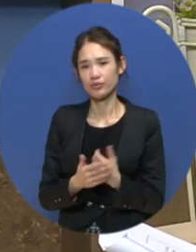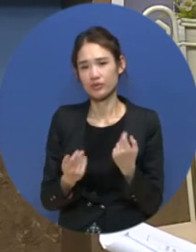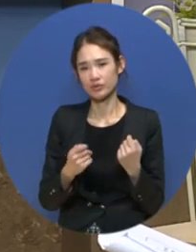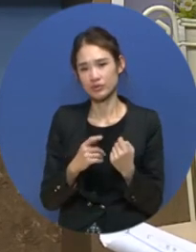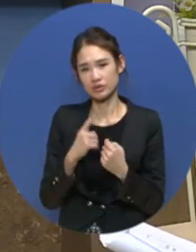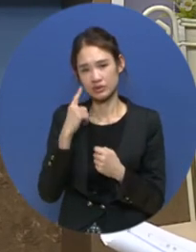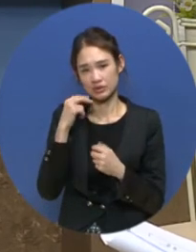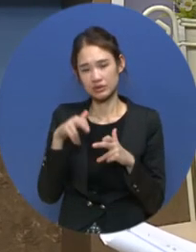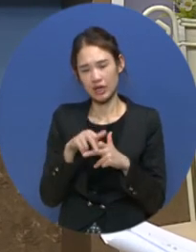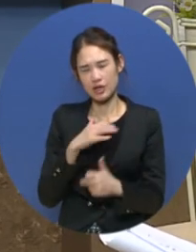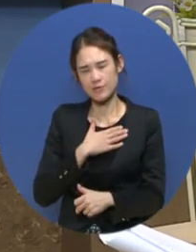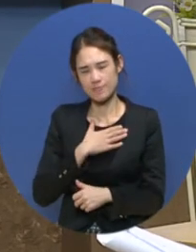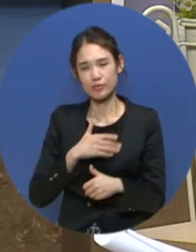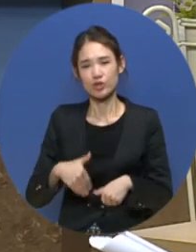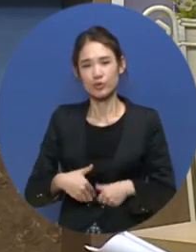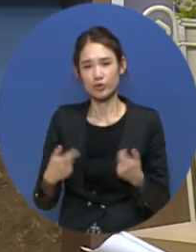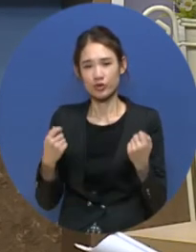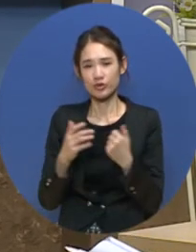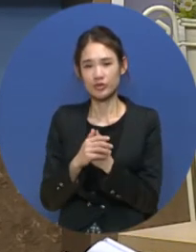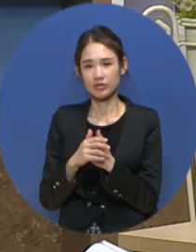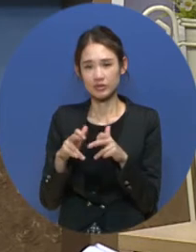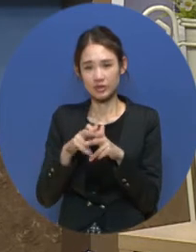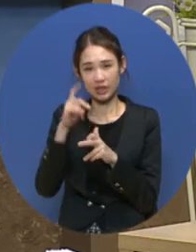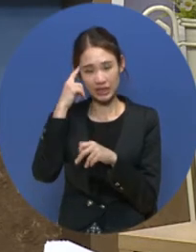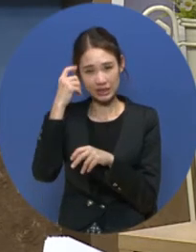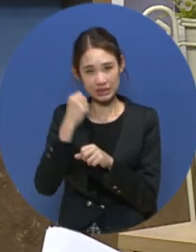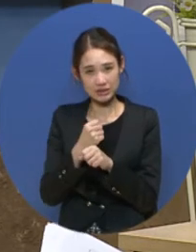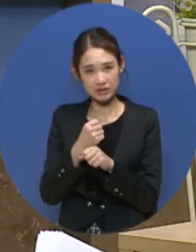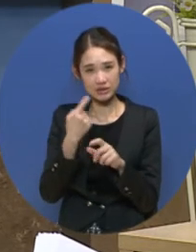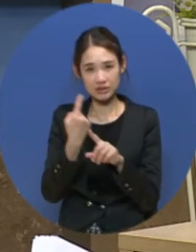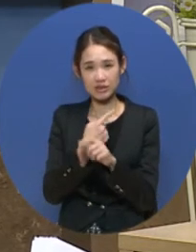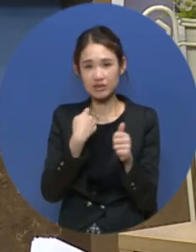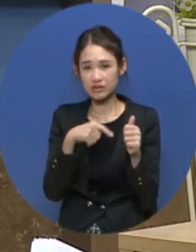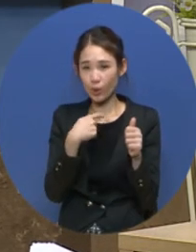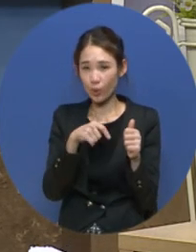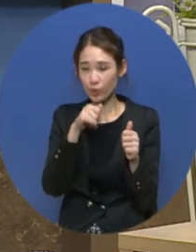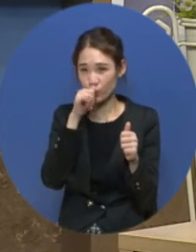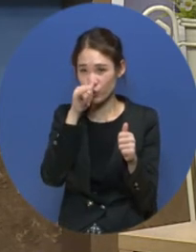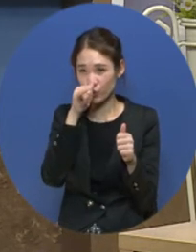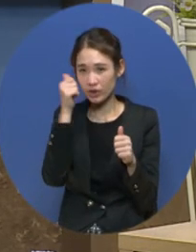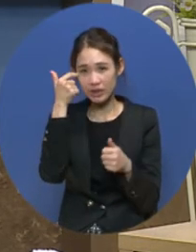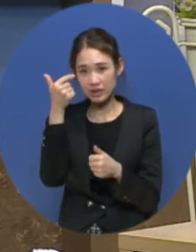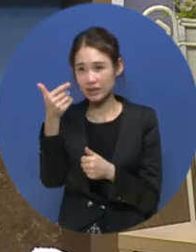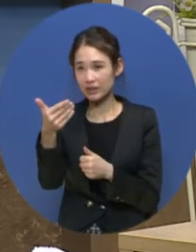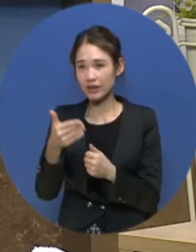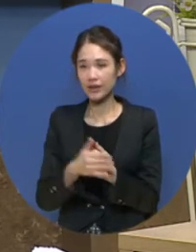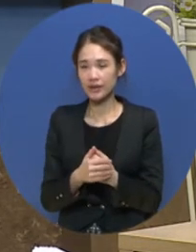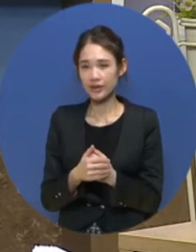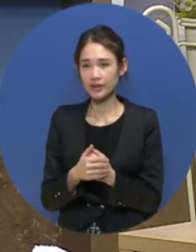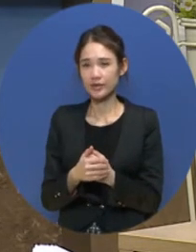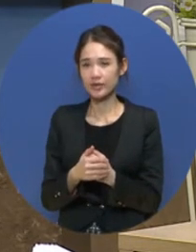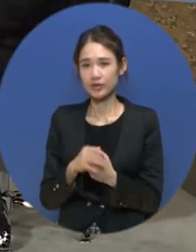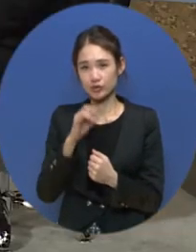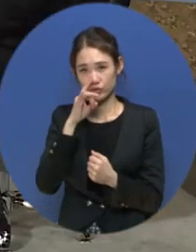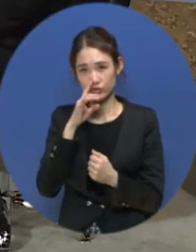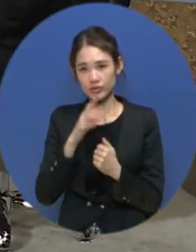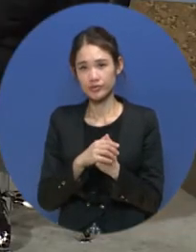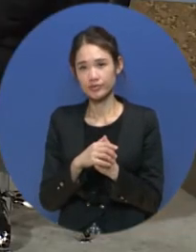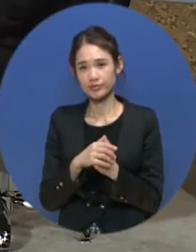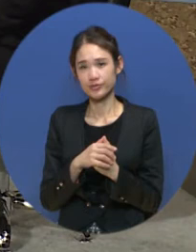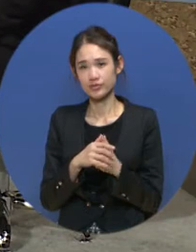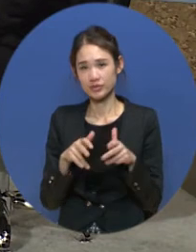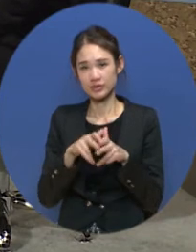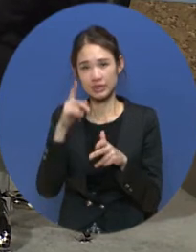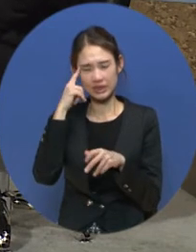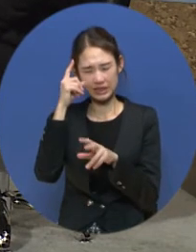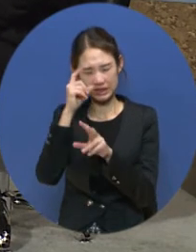장애 감수성이 필요할 네. 것 같은데 네, 네. 이런 장애 인식 개선 교육 같은 것들도 좀 이루어지고 있는지 궁금합니다. 이 장애